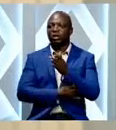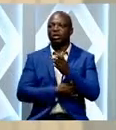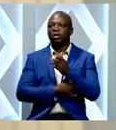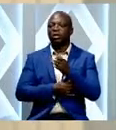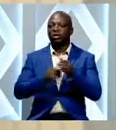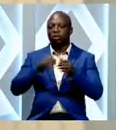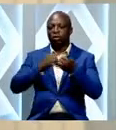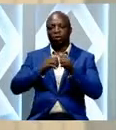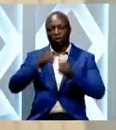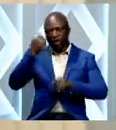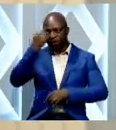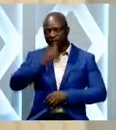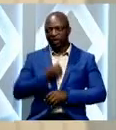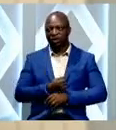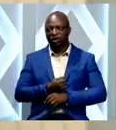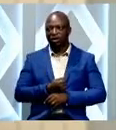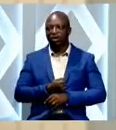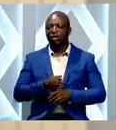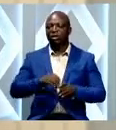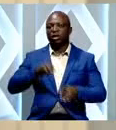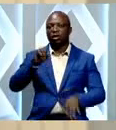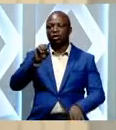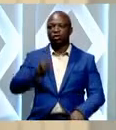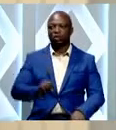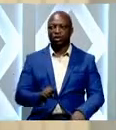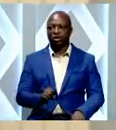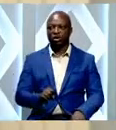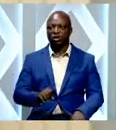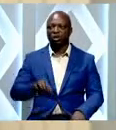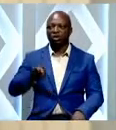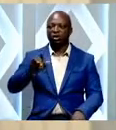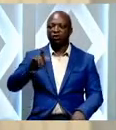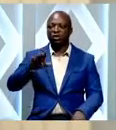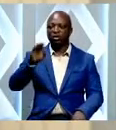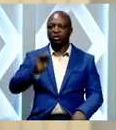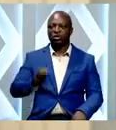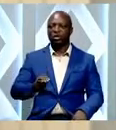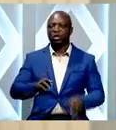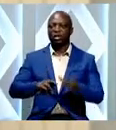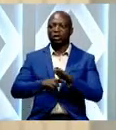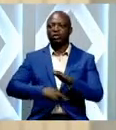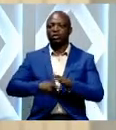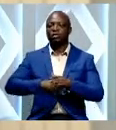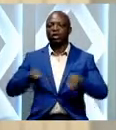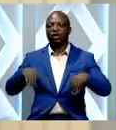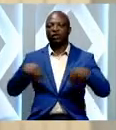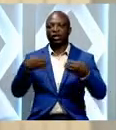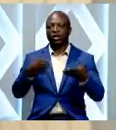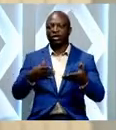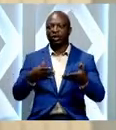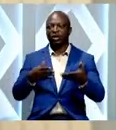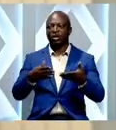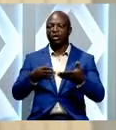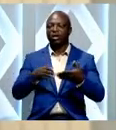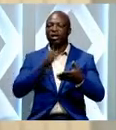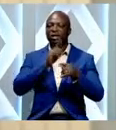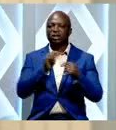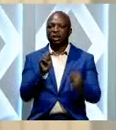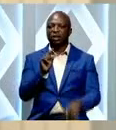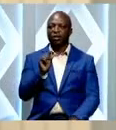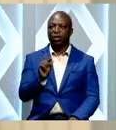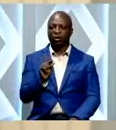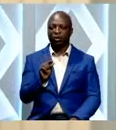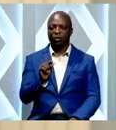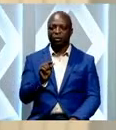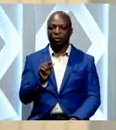l'Afrique, n'a reçu que 25% des ressources affectées et très peu ont atterri